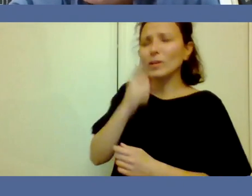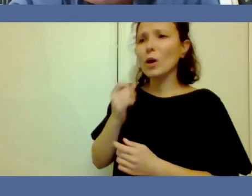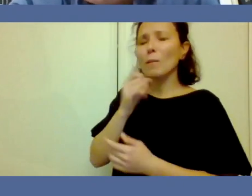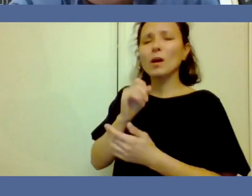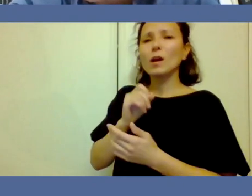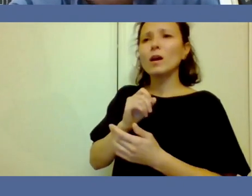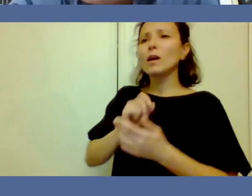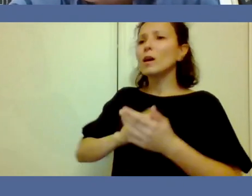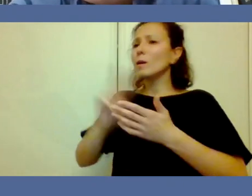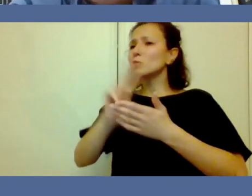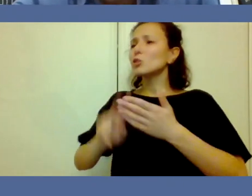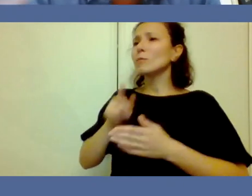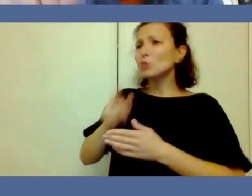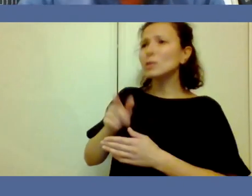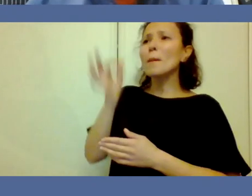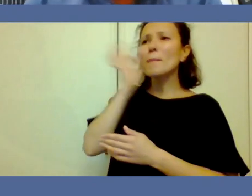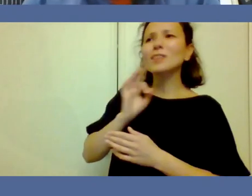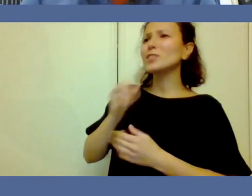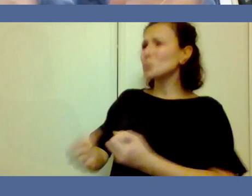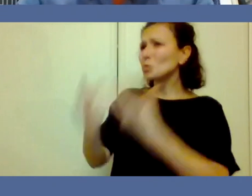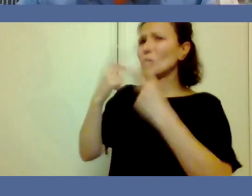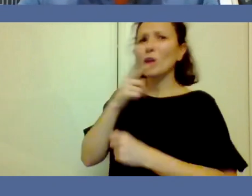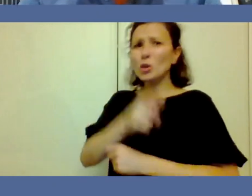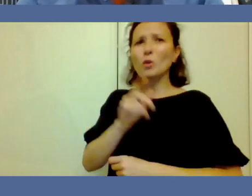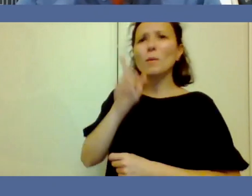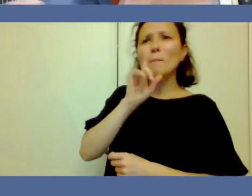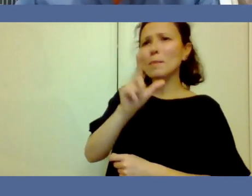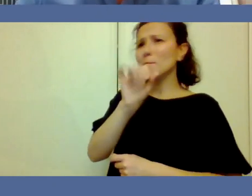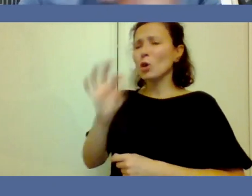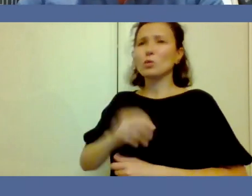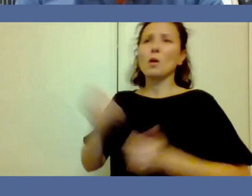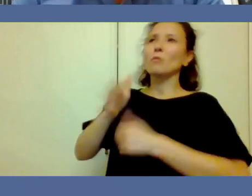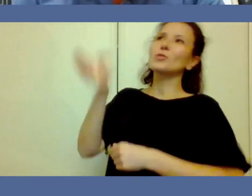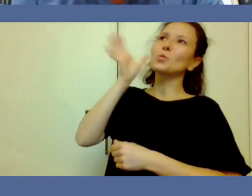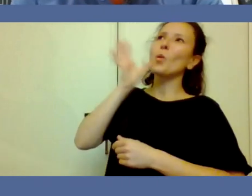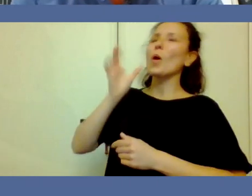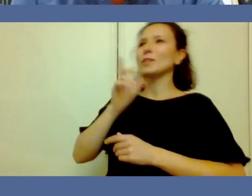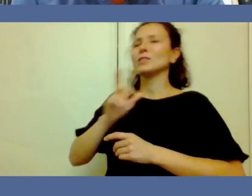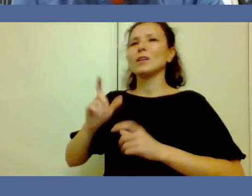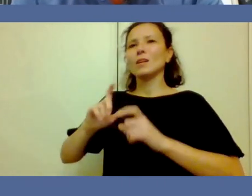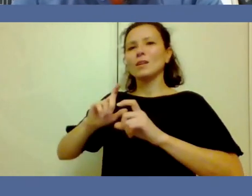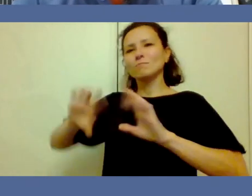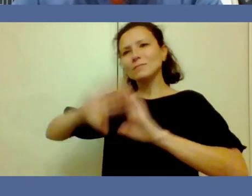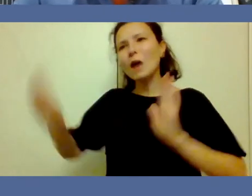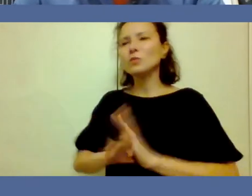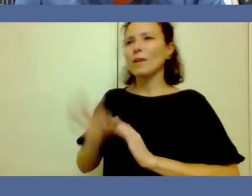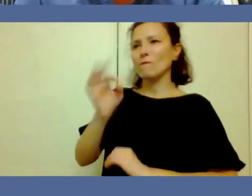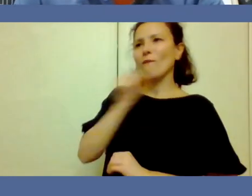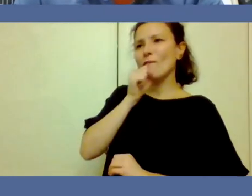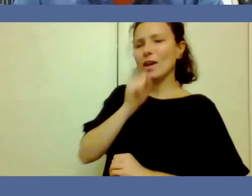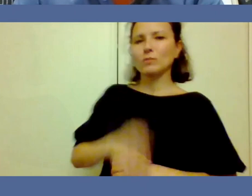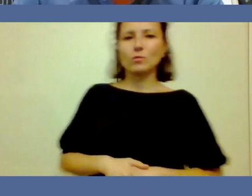cudowna i może słuchać tego wywiadu w nieskończoność, że to najlepsza część dnia. A pani mówi, że kto by... Pan wyłączył teraz. Wie pan